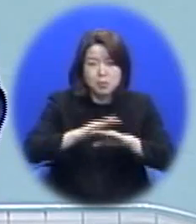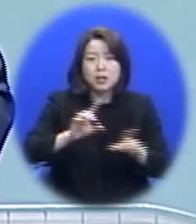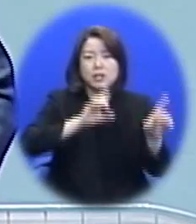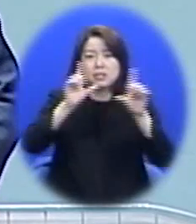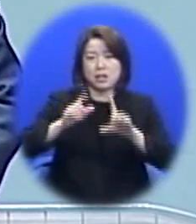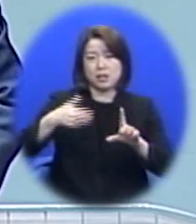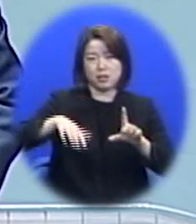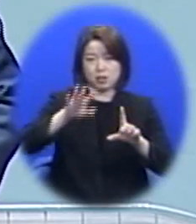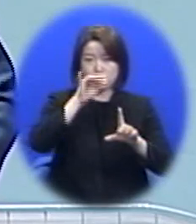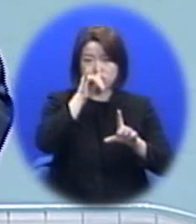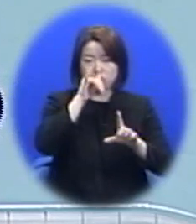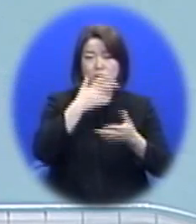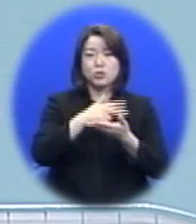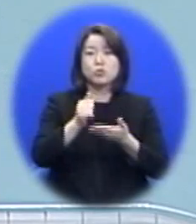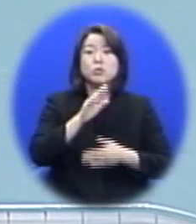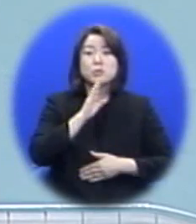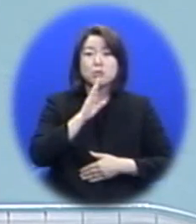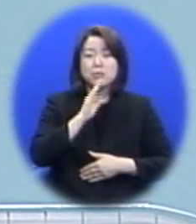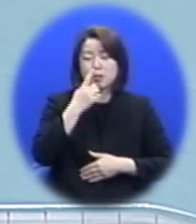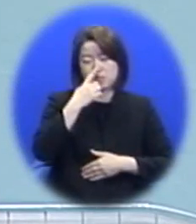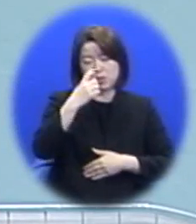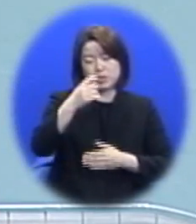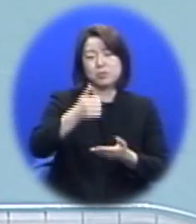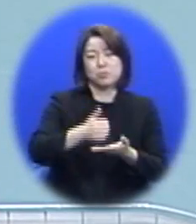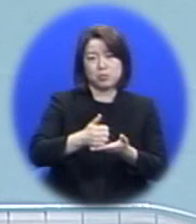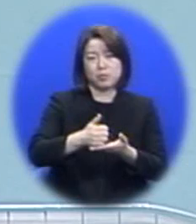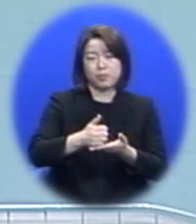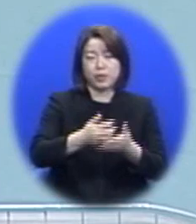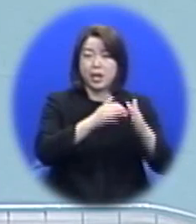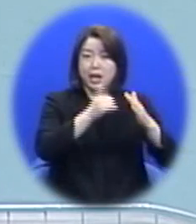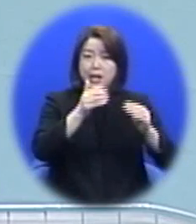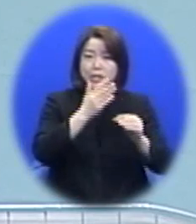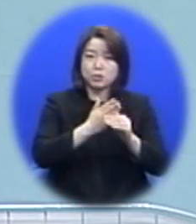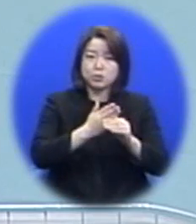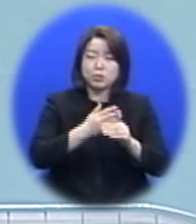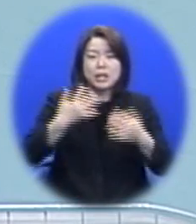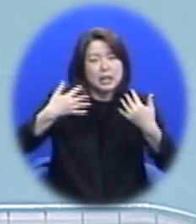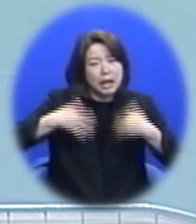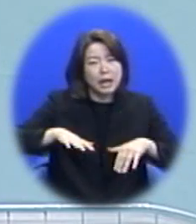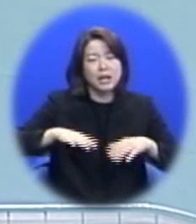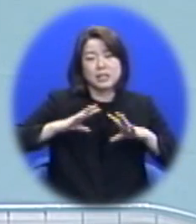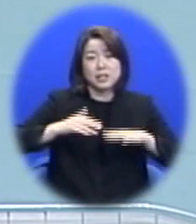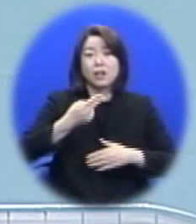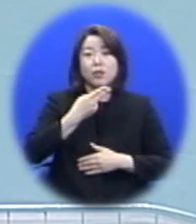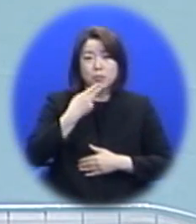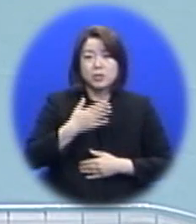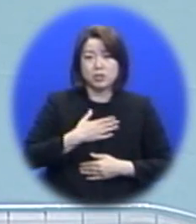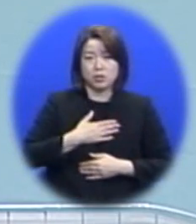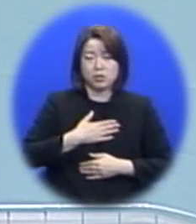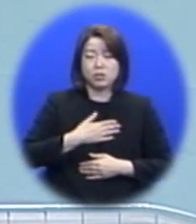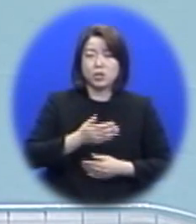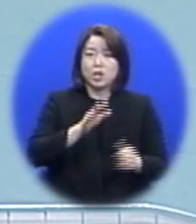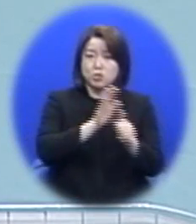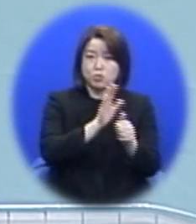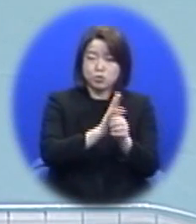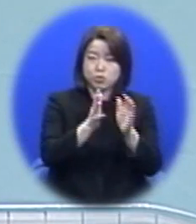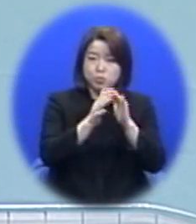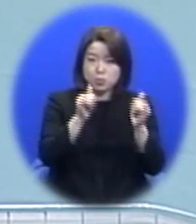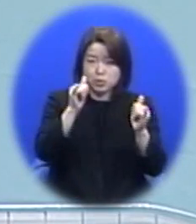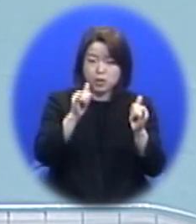있습니다. 주님은 참 멋진 분입니다. 가족 중 가장 연약하고 자랑할 것 없는 저를 중보자로